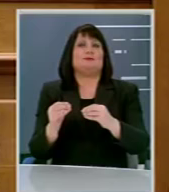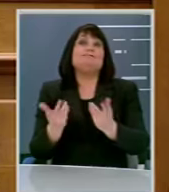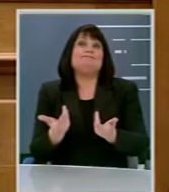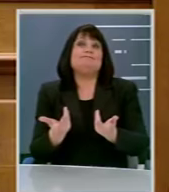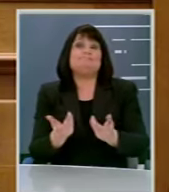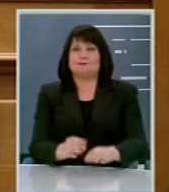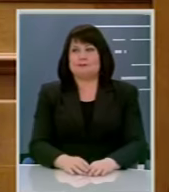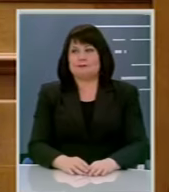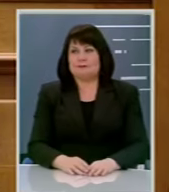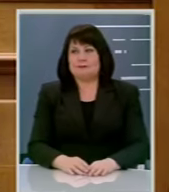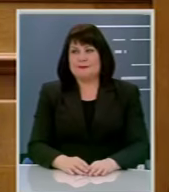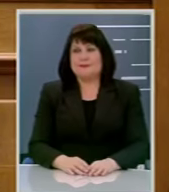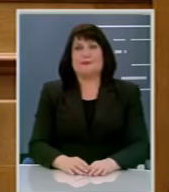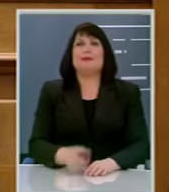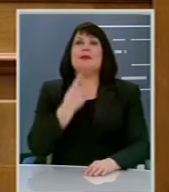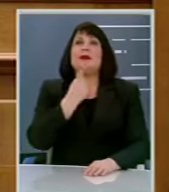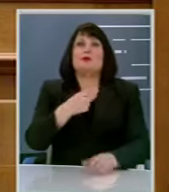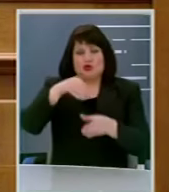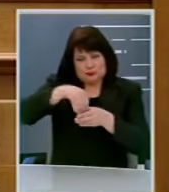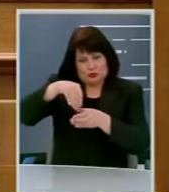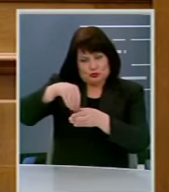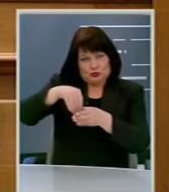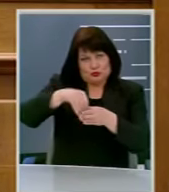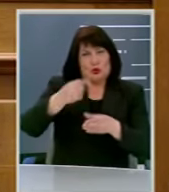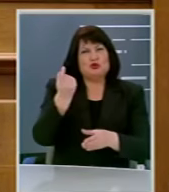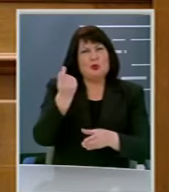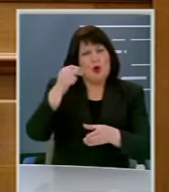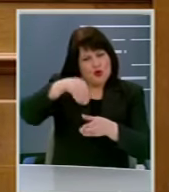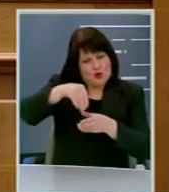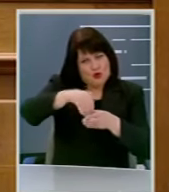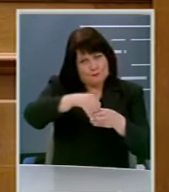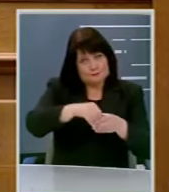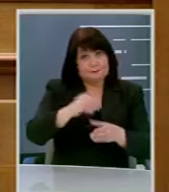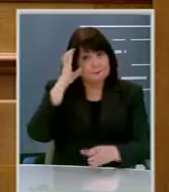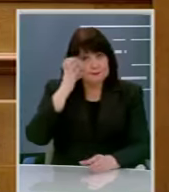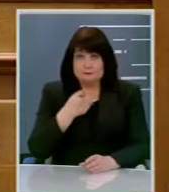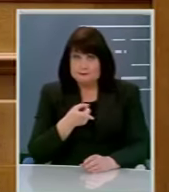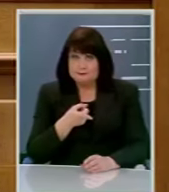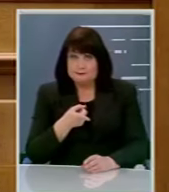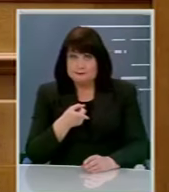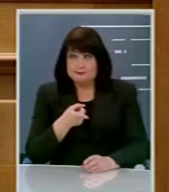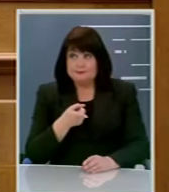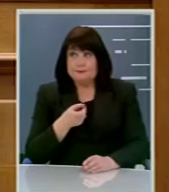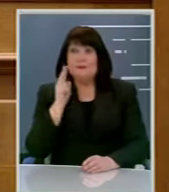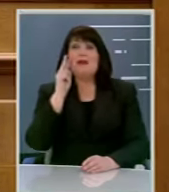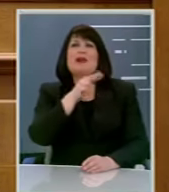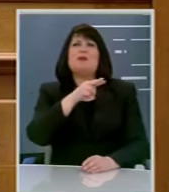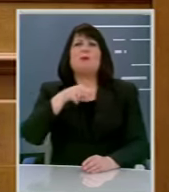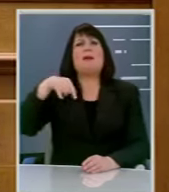Να μιλήσουμε για τον ελληνικό σπόρο. Να σας θυμίσω ότι ήταν κάποτε, εδώ βλέπω τον κύριο